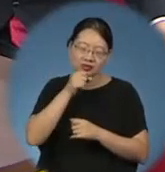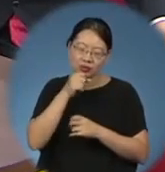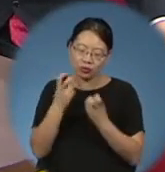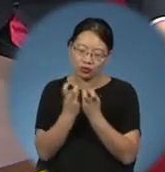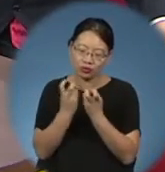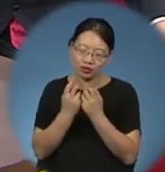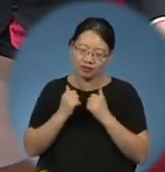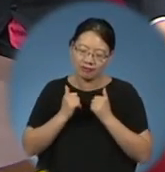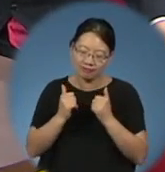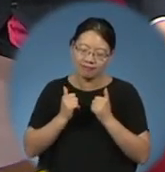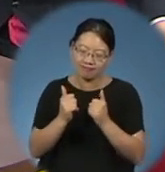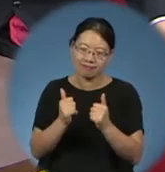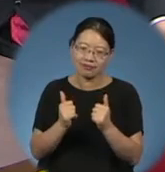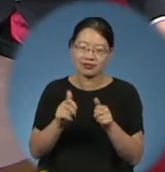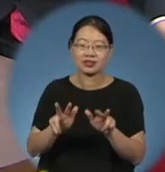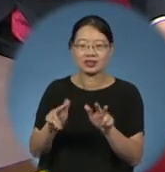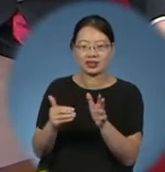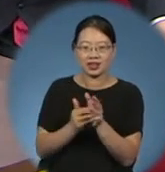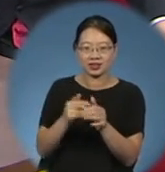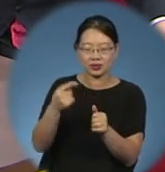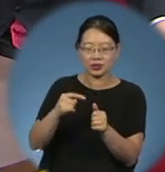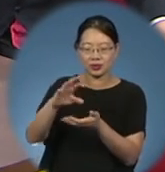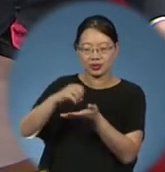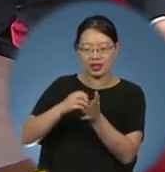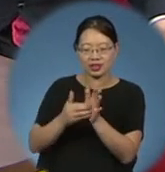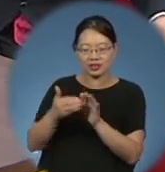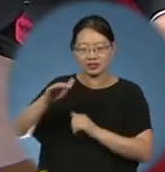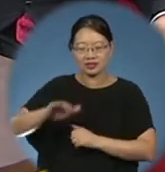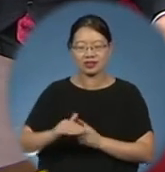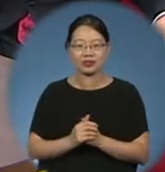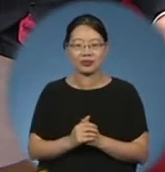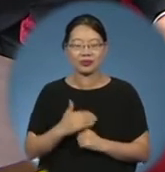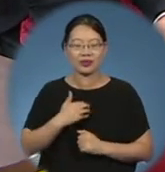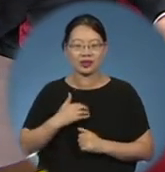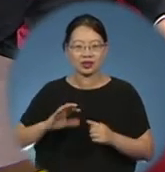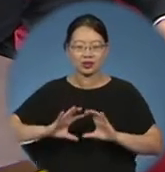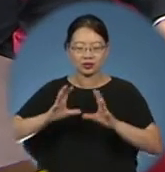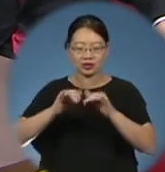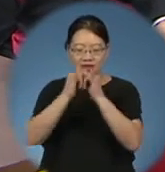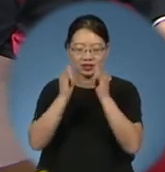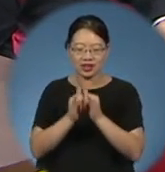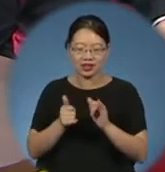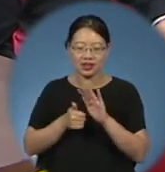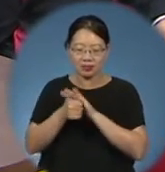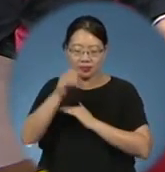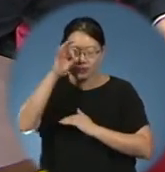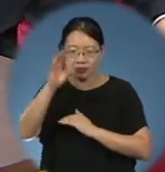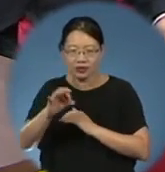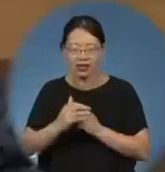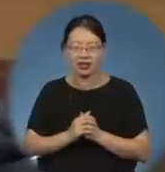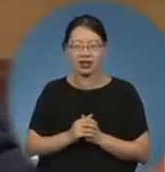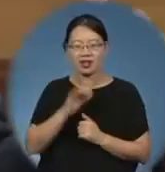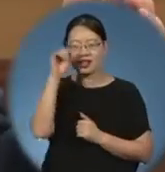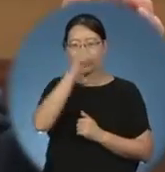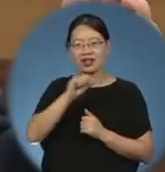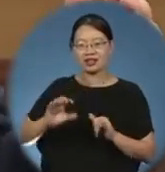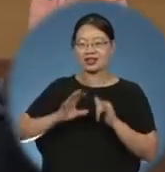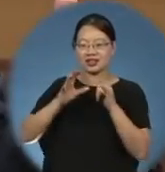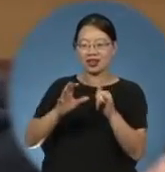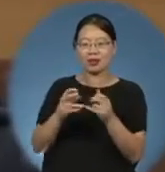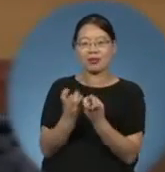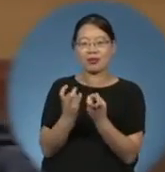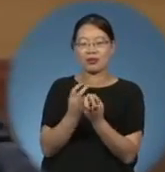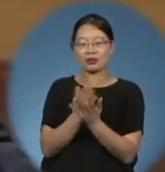맞느냐 이렇게 해서 지금까지 결국 을 받았는데 제가 국제 사회에 나가 보니까 예 아 세상에는